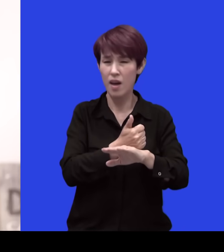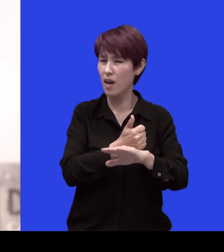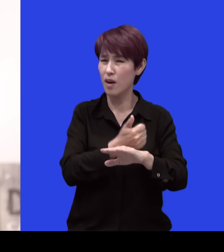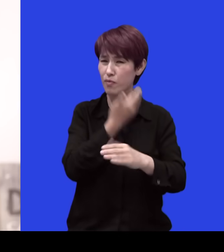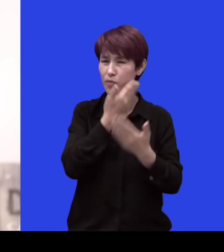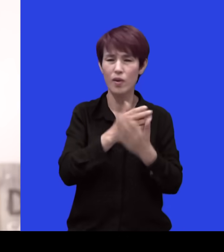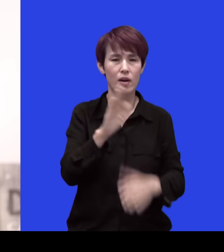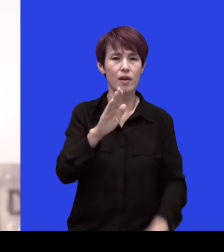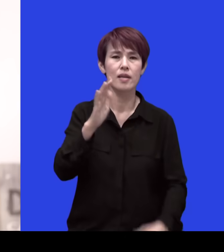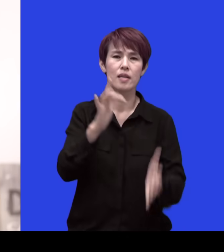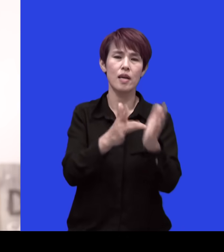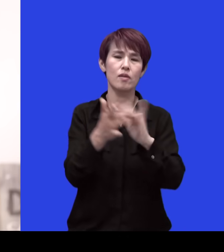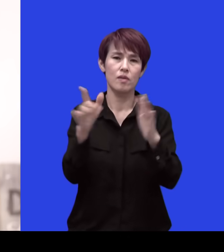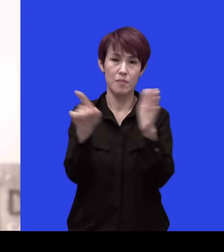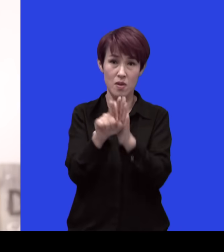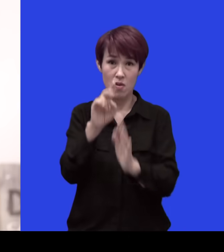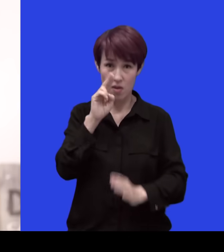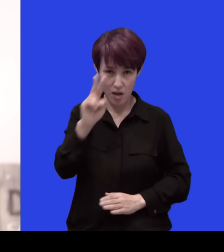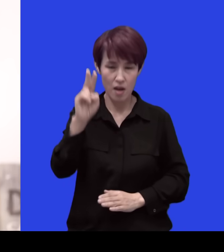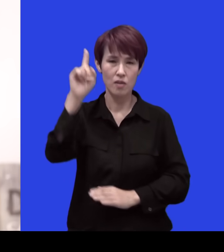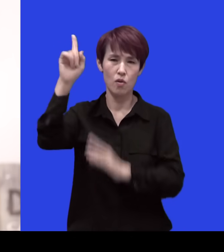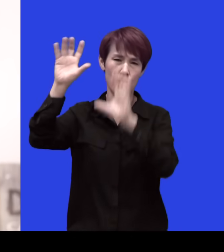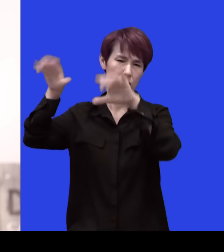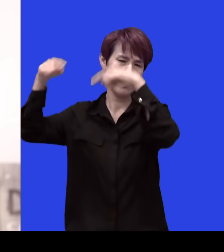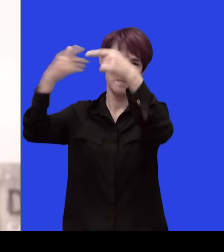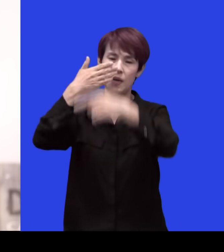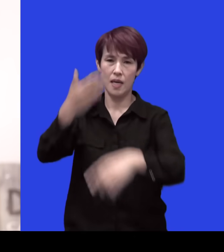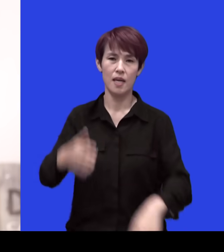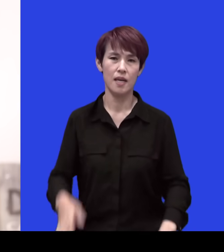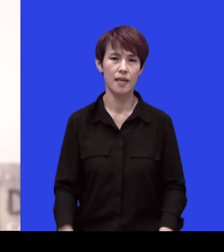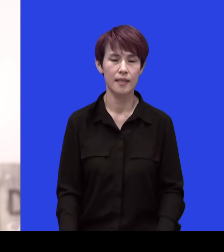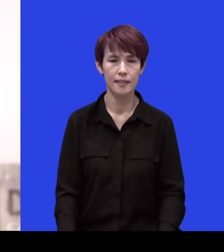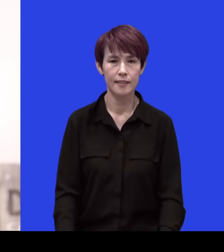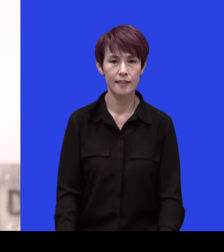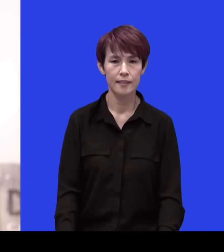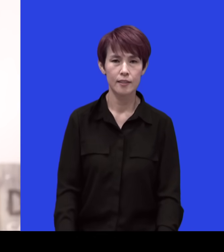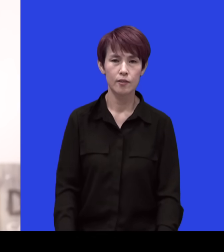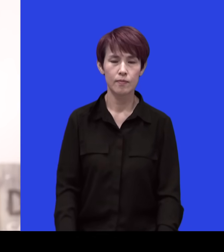네, 여기에 이제 절실하게 느끼고